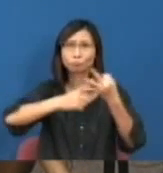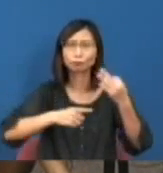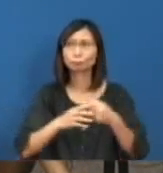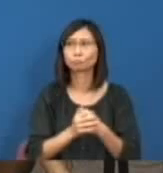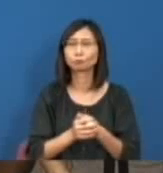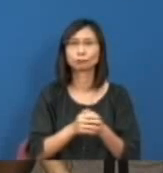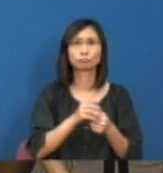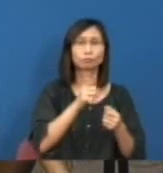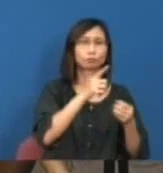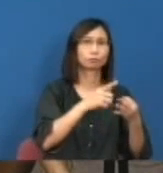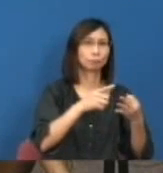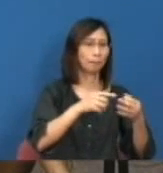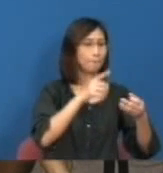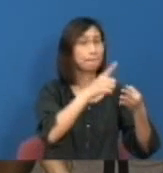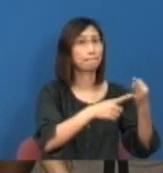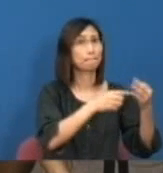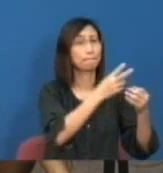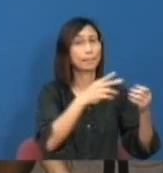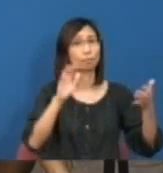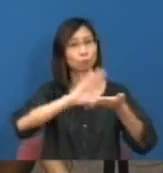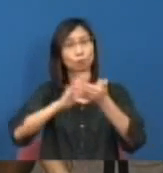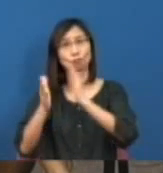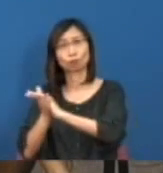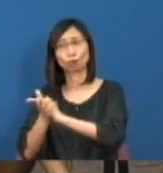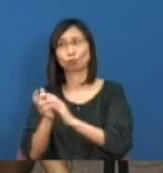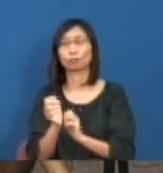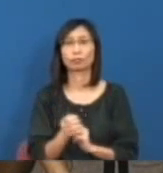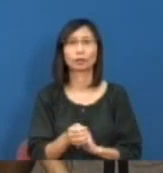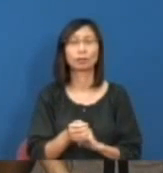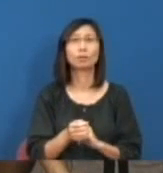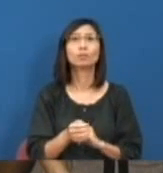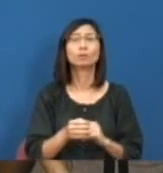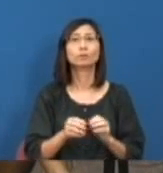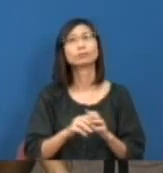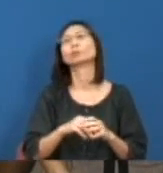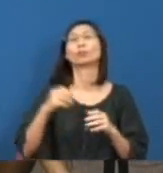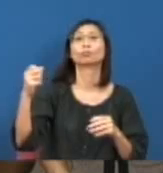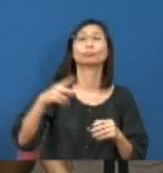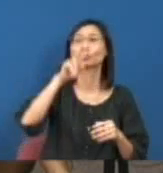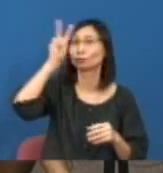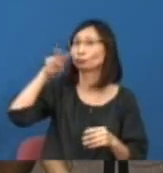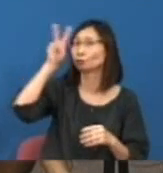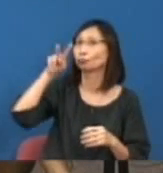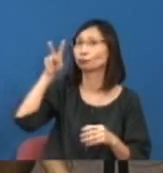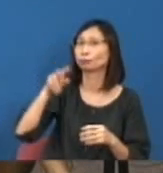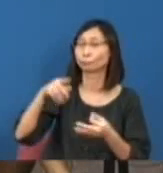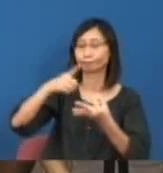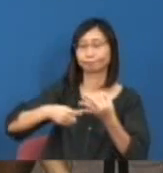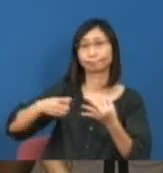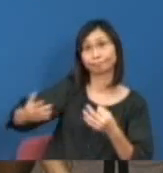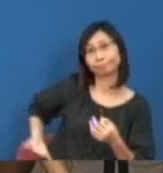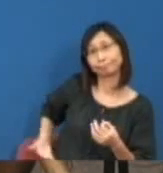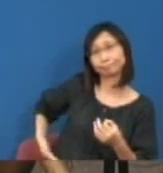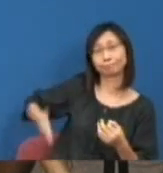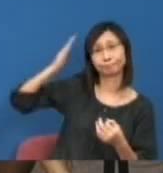約阿張文光，唔知邊個約邊個，就係搭線牽線人，就然後再揾阿蕭華再介紹醫生俾佢嘅。咁程佳南大家係咩